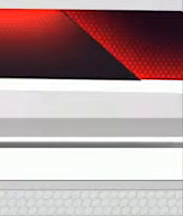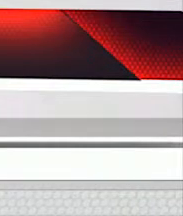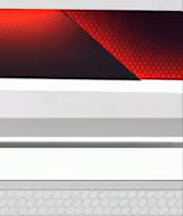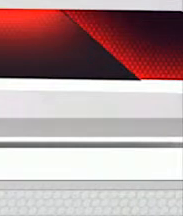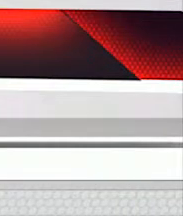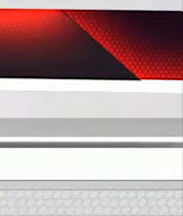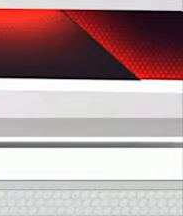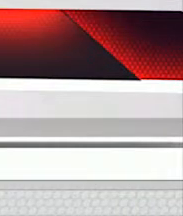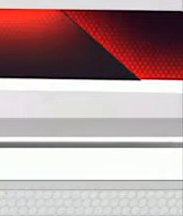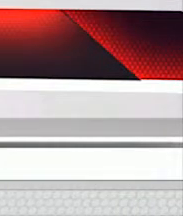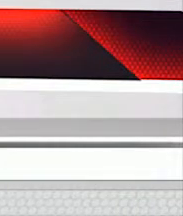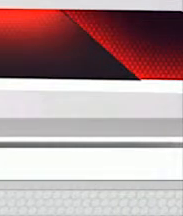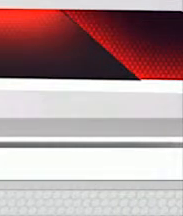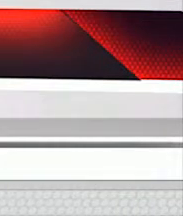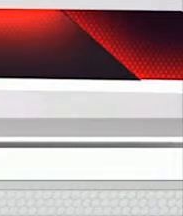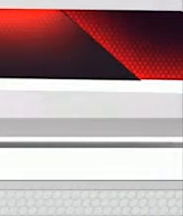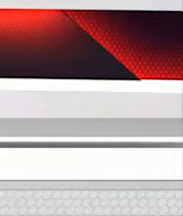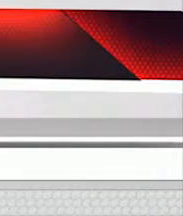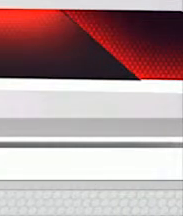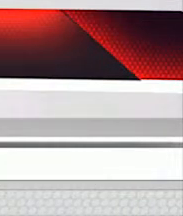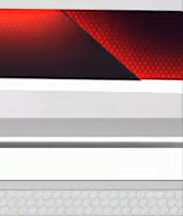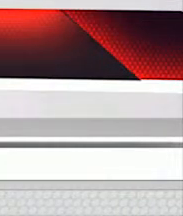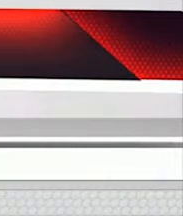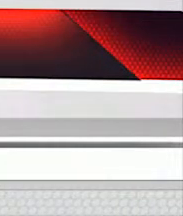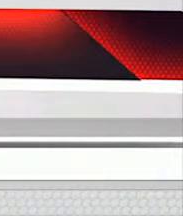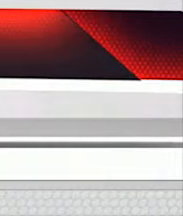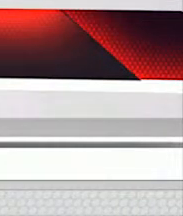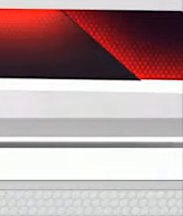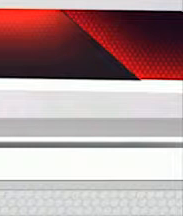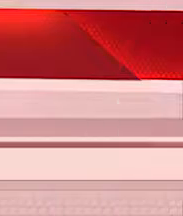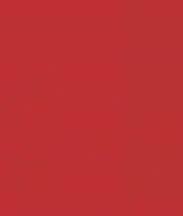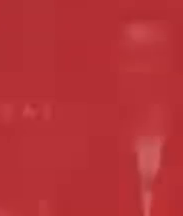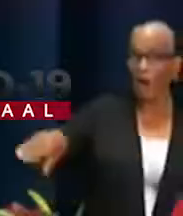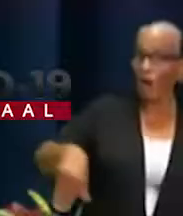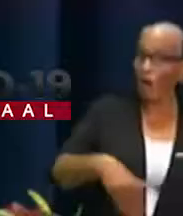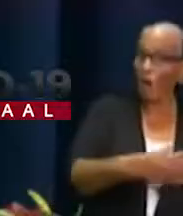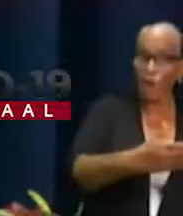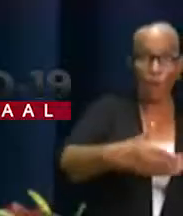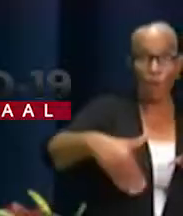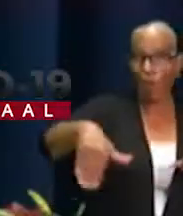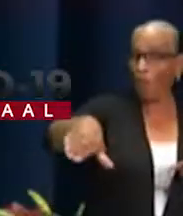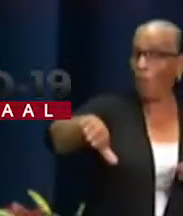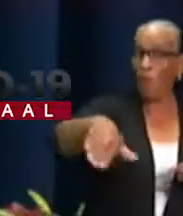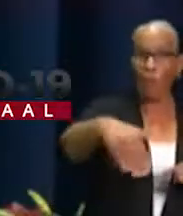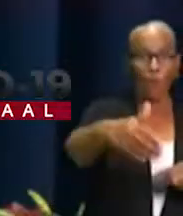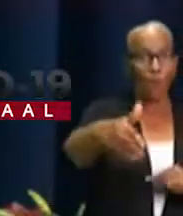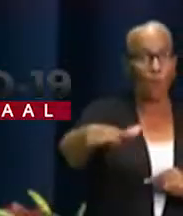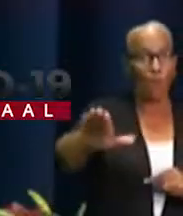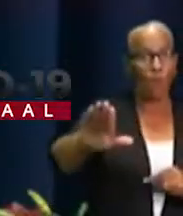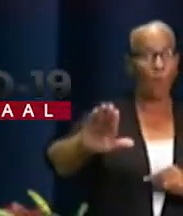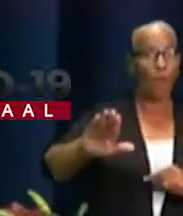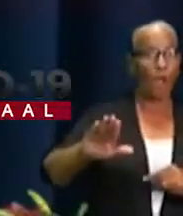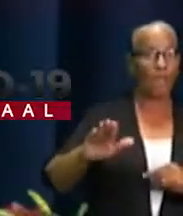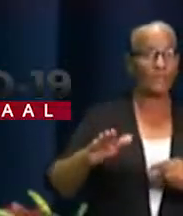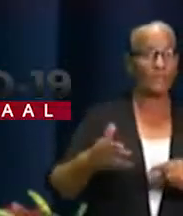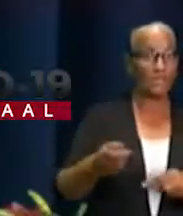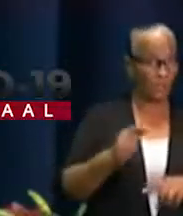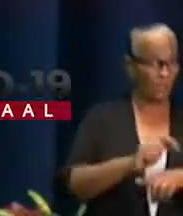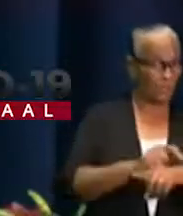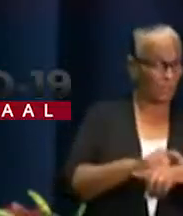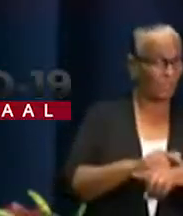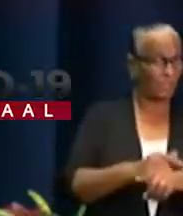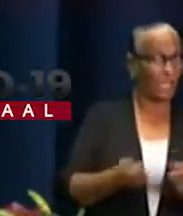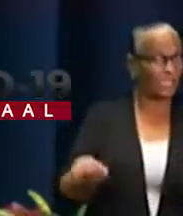het uitgaansverbod geen additionele bijdrage levert aan de huidige golf. U weet dat de lockdown zoals dat bekend